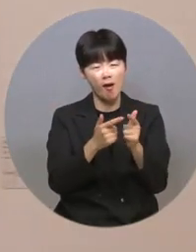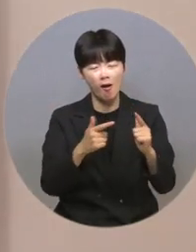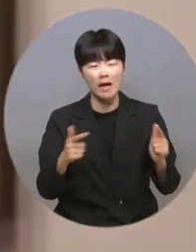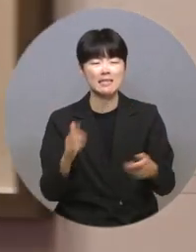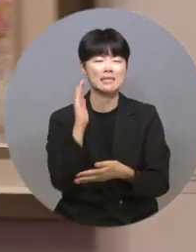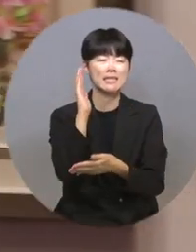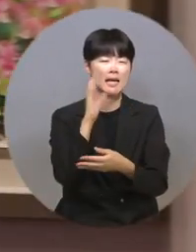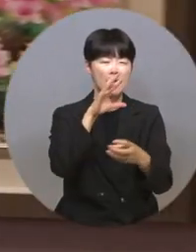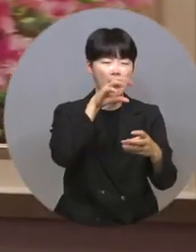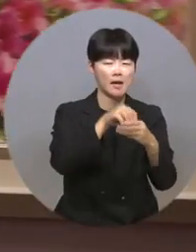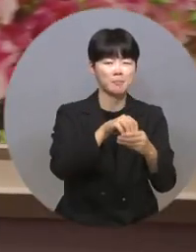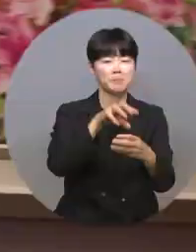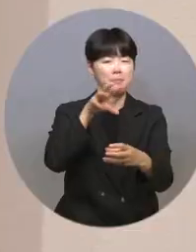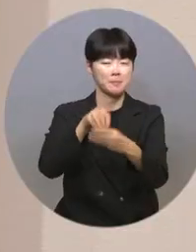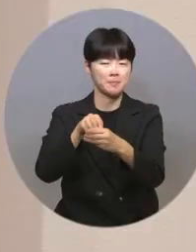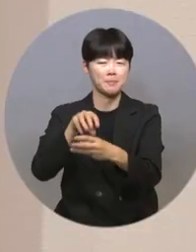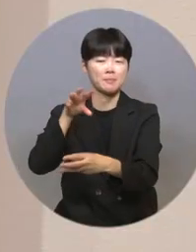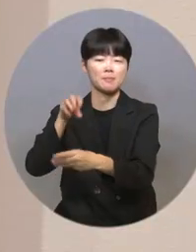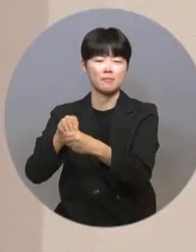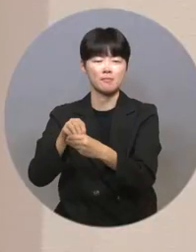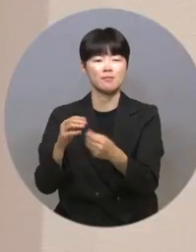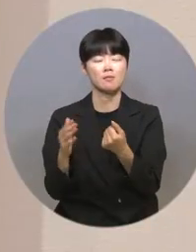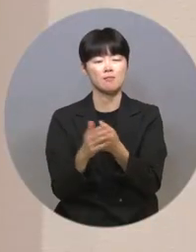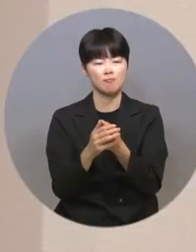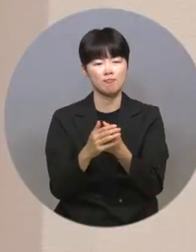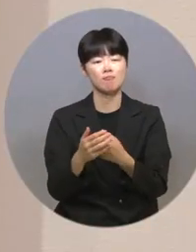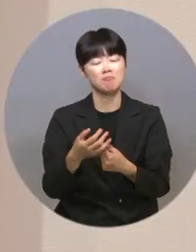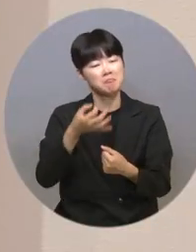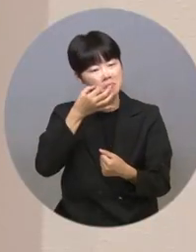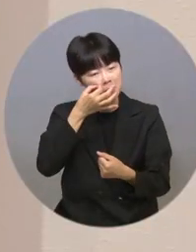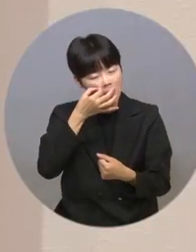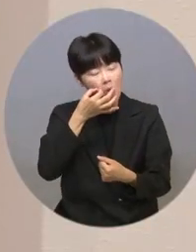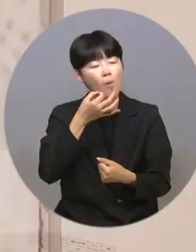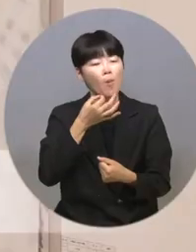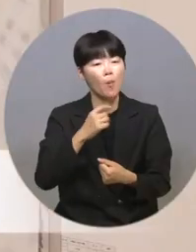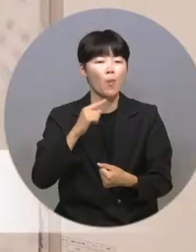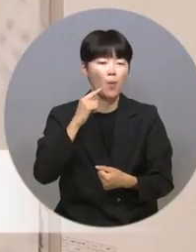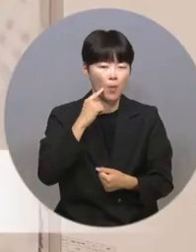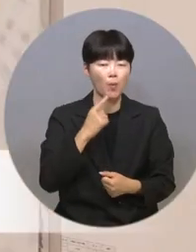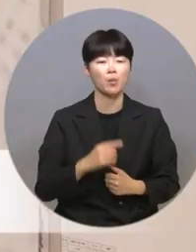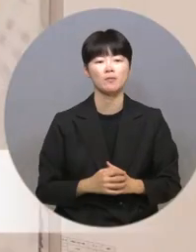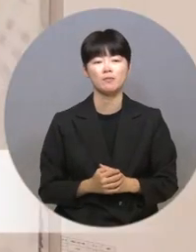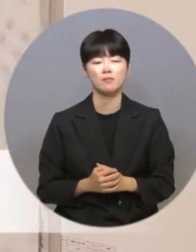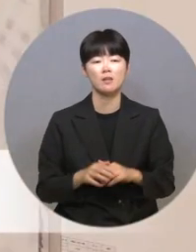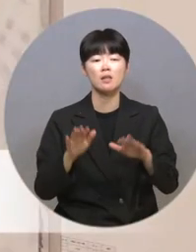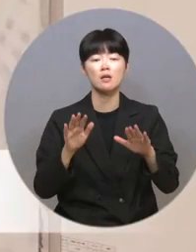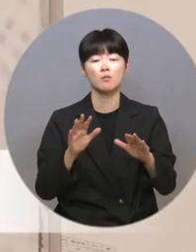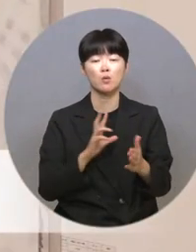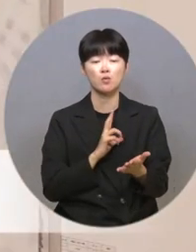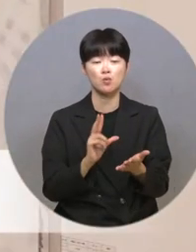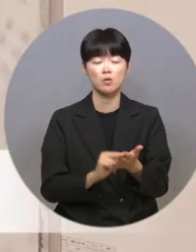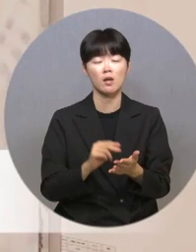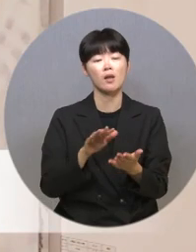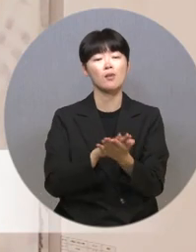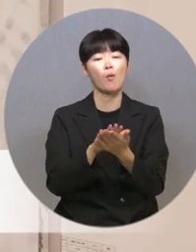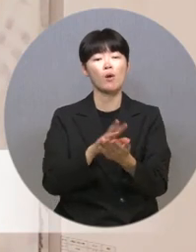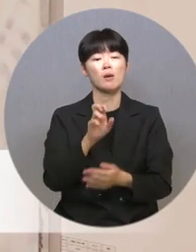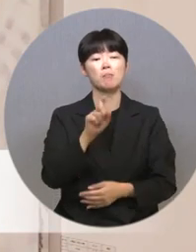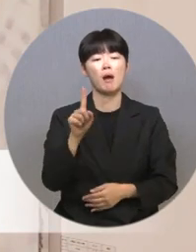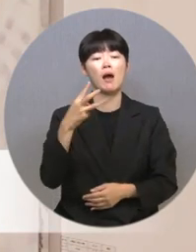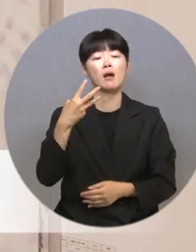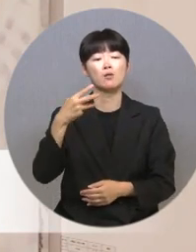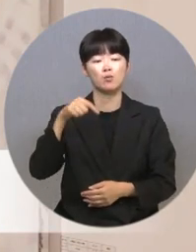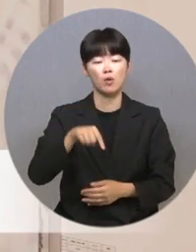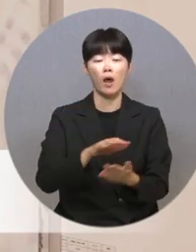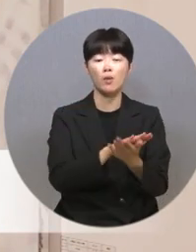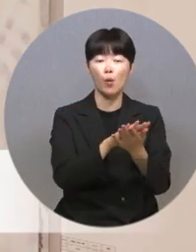녹아있어 공감의 작품들로 관람객들의 눈길을 사로잡습니다. 이번 전시 주제가 놀이마루인데요.